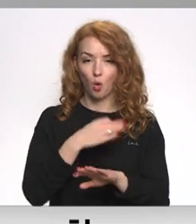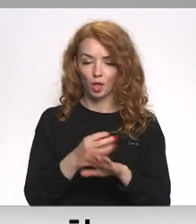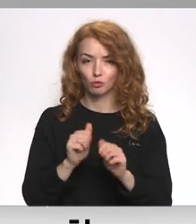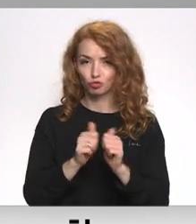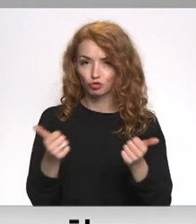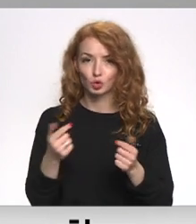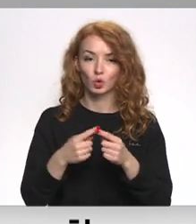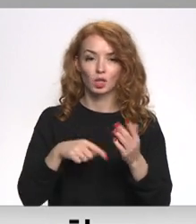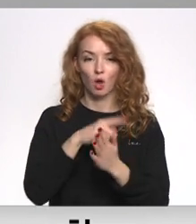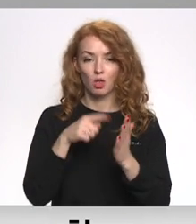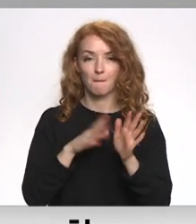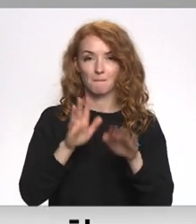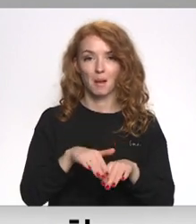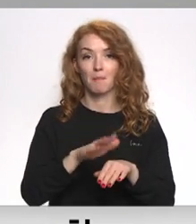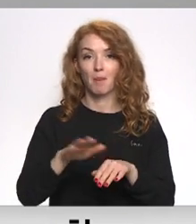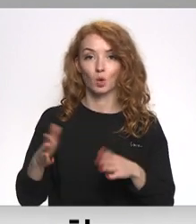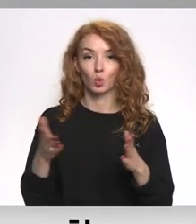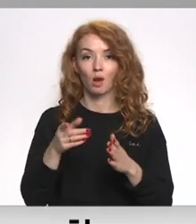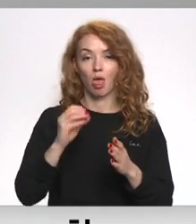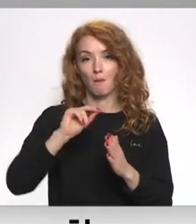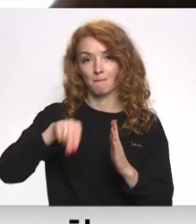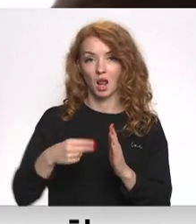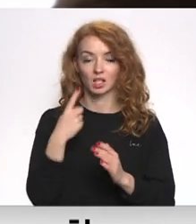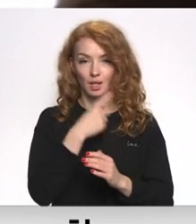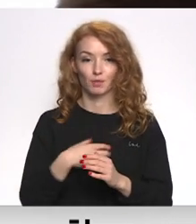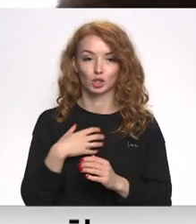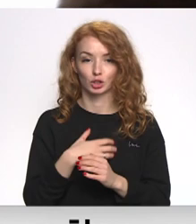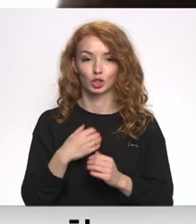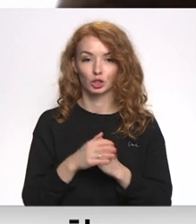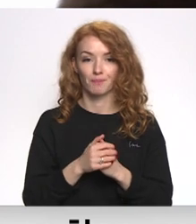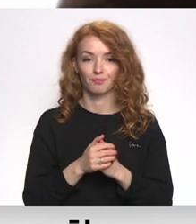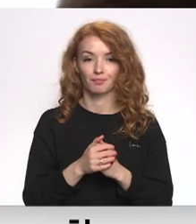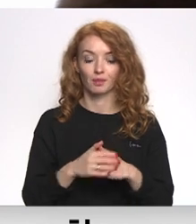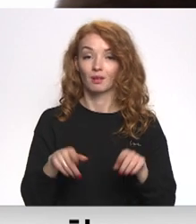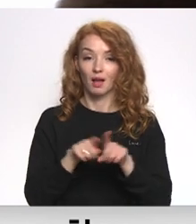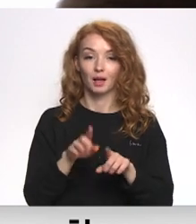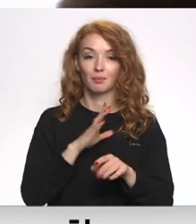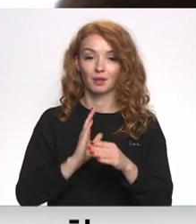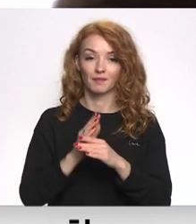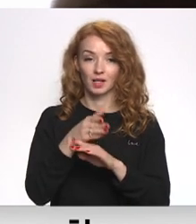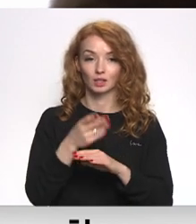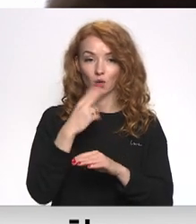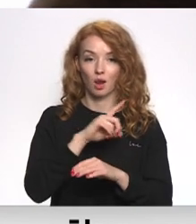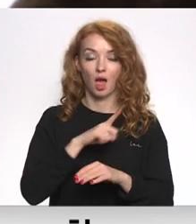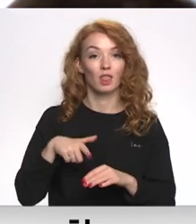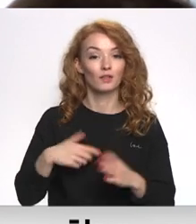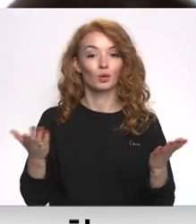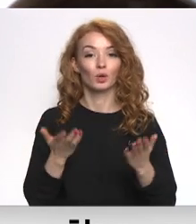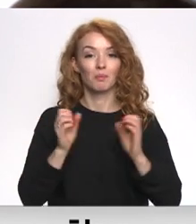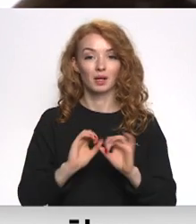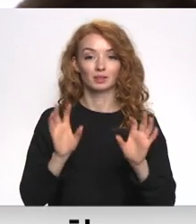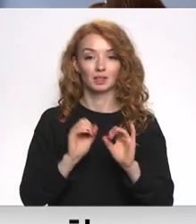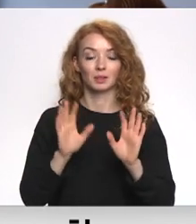šķiršanas un jautājumu par bērniem, kur šis e-paraksts ir vajadzīgs. Kā jau ierasts, bija arī viesi no Latvijas, kuri pastāstīja